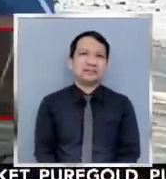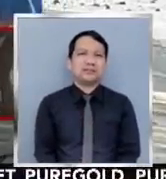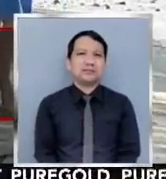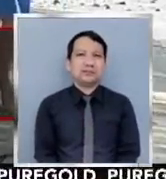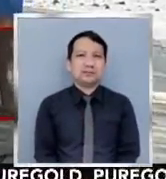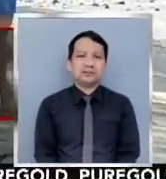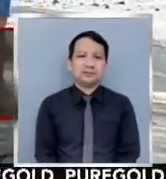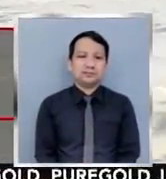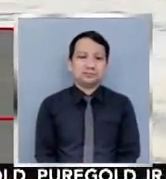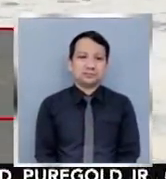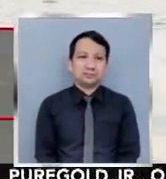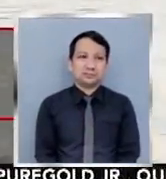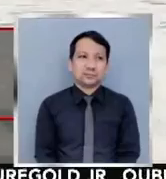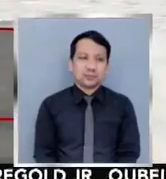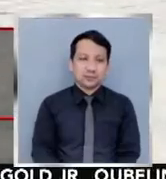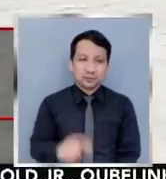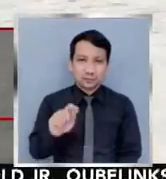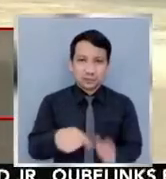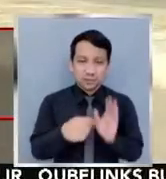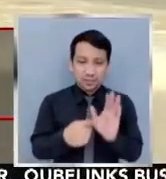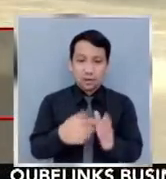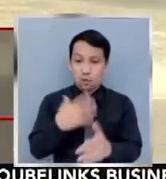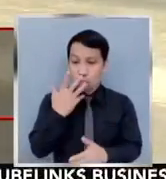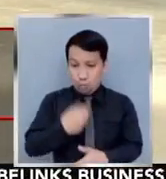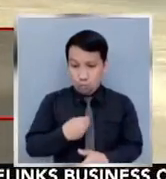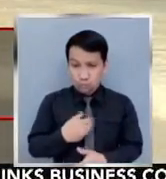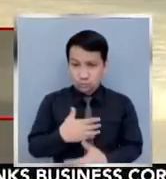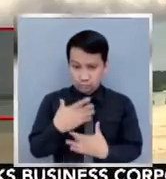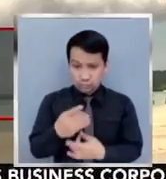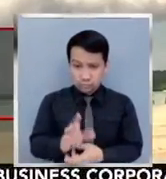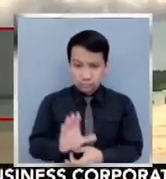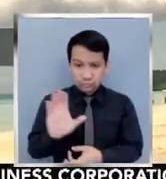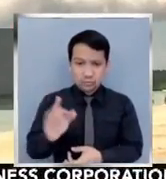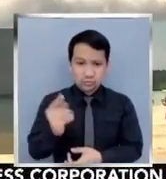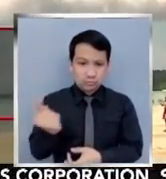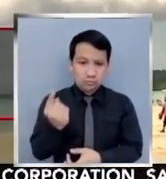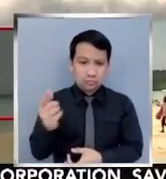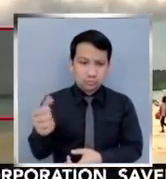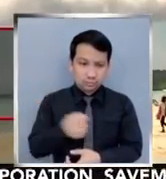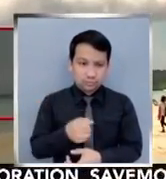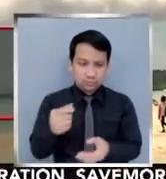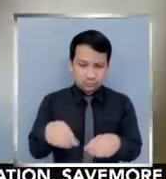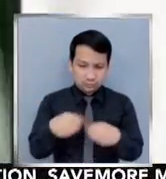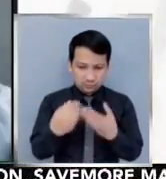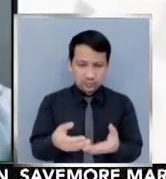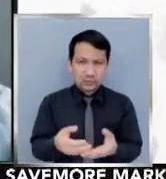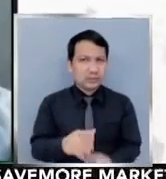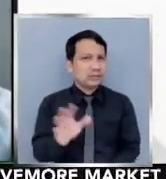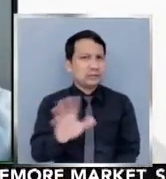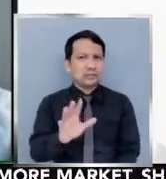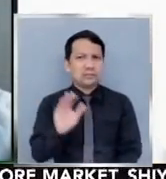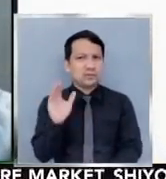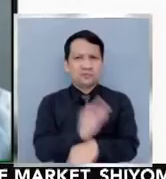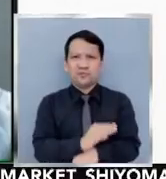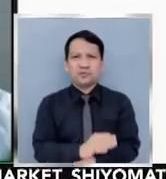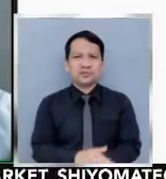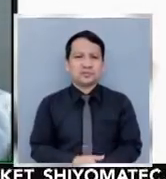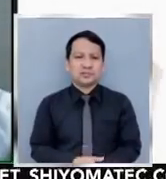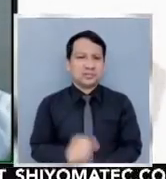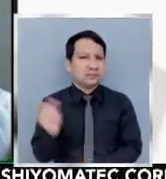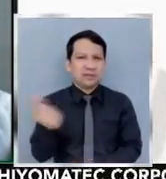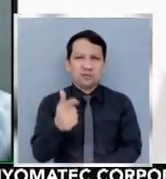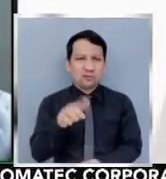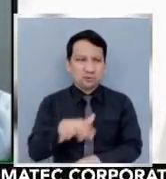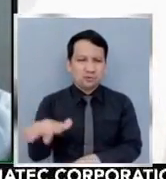support. Kung sino yung interested na individual, di yun ang magbibigyan. Hindi ka magsasado, wala naman. Kahapon, umalma ang